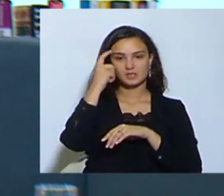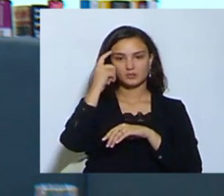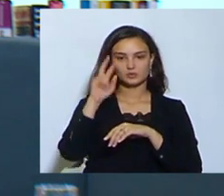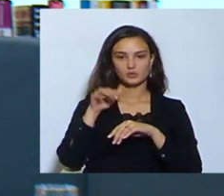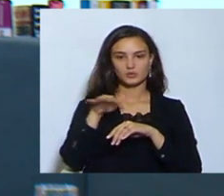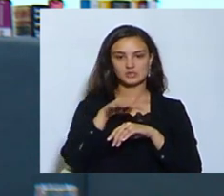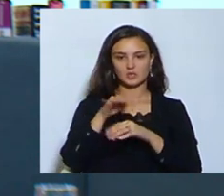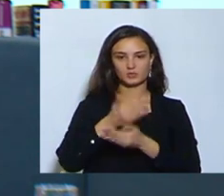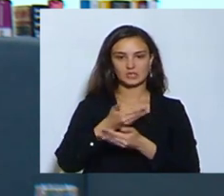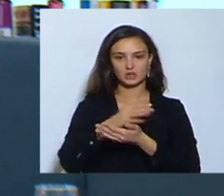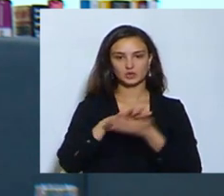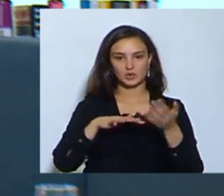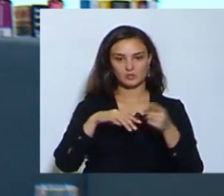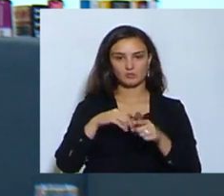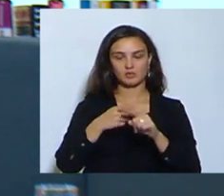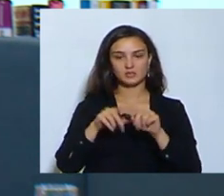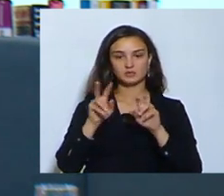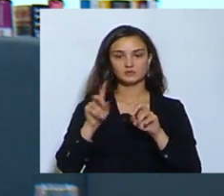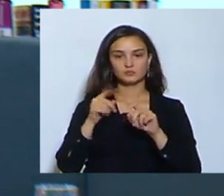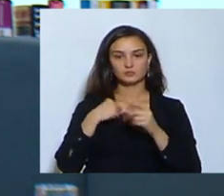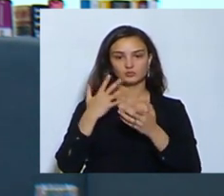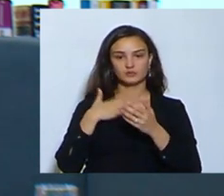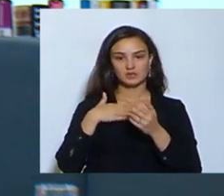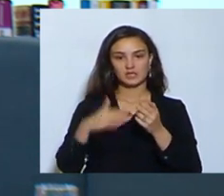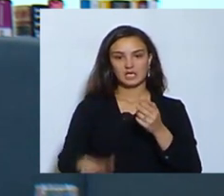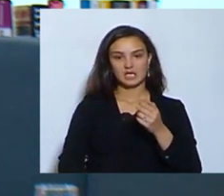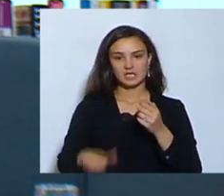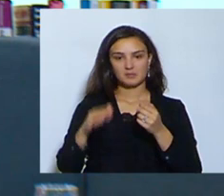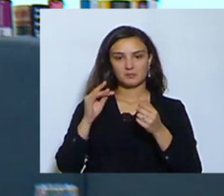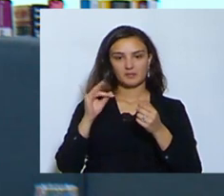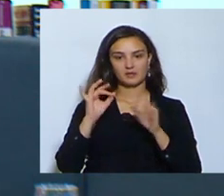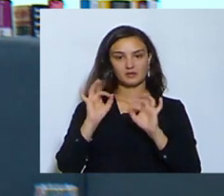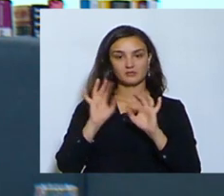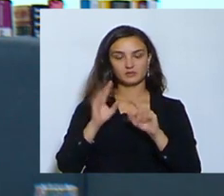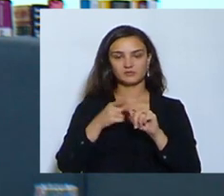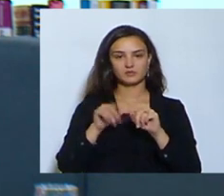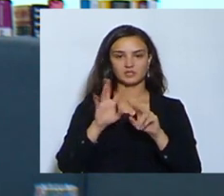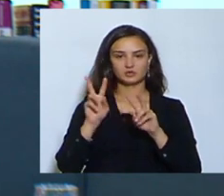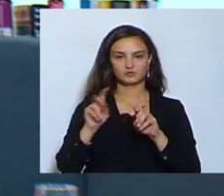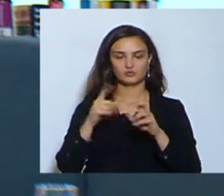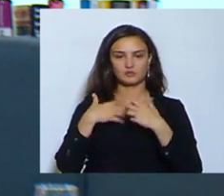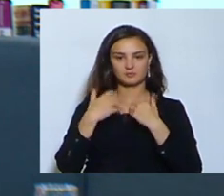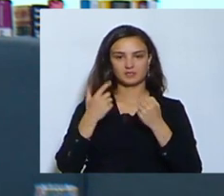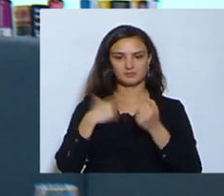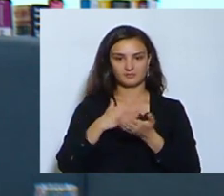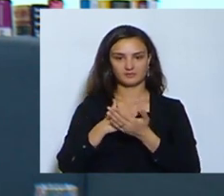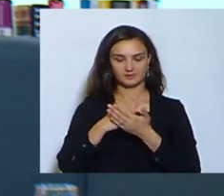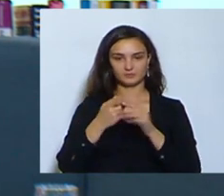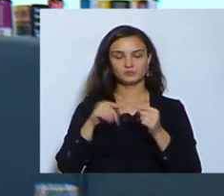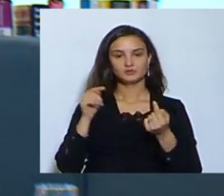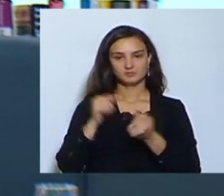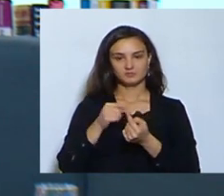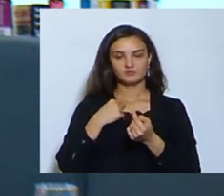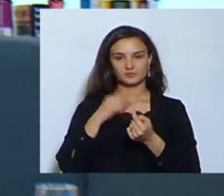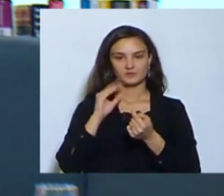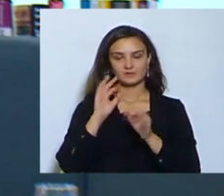და სოციალური კეთილდღეობა. ეს იმას ნიშნავს, რომ თუ ჩვენ ხელი და ფეხი არ გვტკივა, ჯერ კიდევ არნიშნავს, რომ ჩვენ ჯანმრთელები ვართ. შესაბამისად,